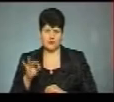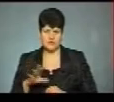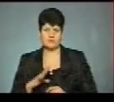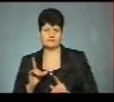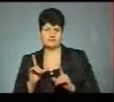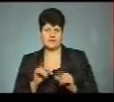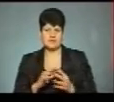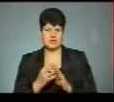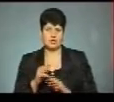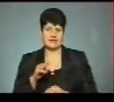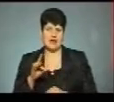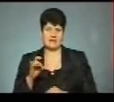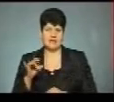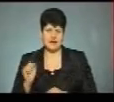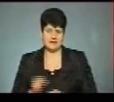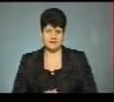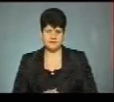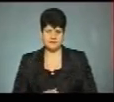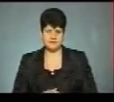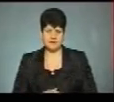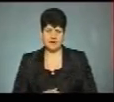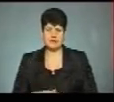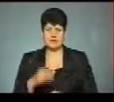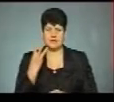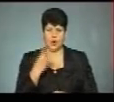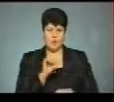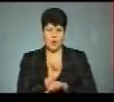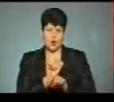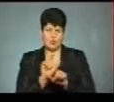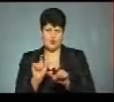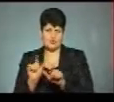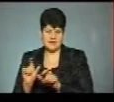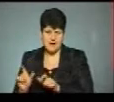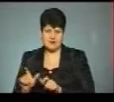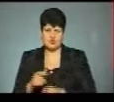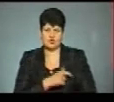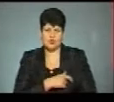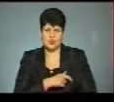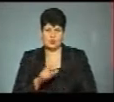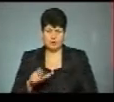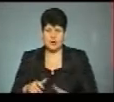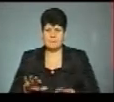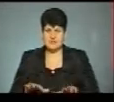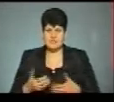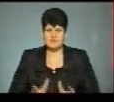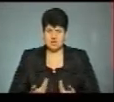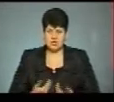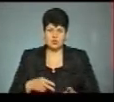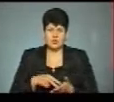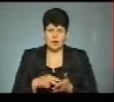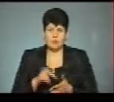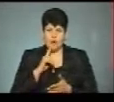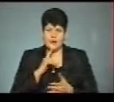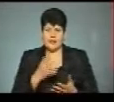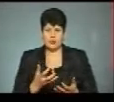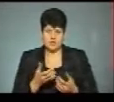родом. На трьох блокпостах біля Микулинців продовжують чергувати люди. Місцевий житель Ігор Пасєка каже, стоятимуть, поки не